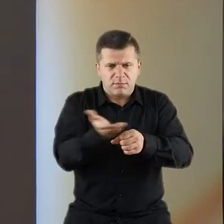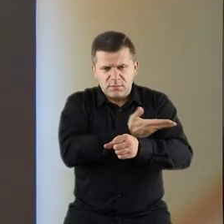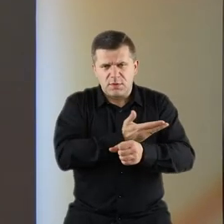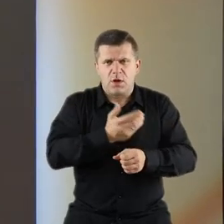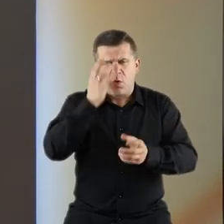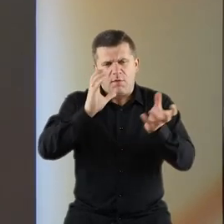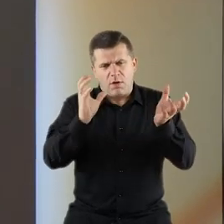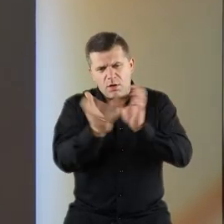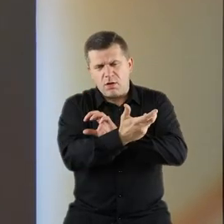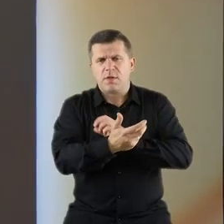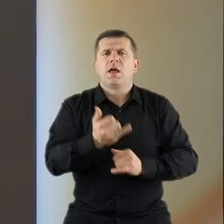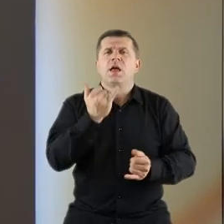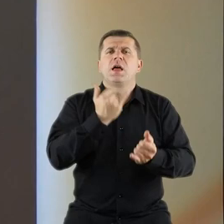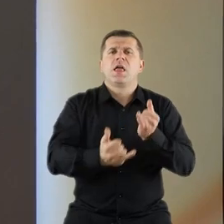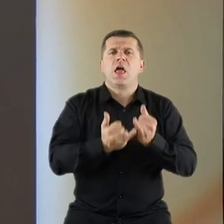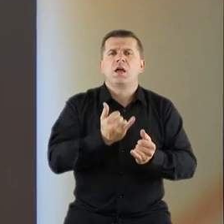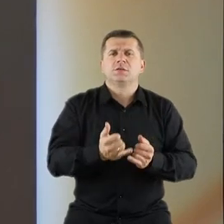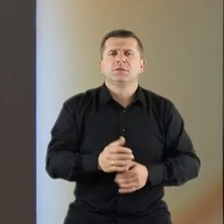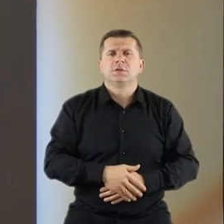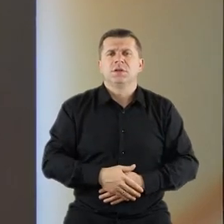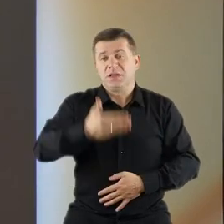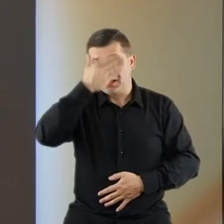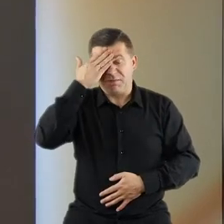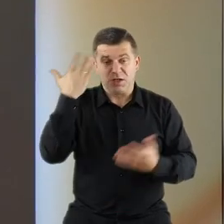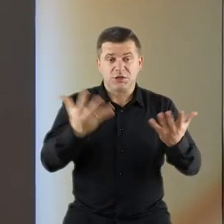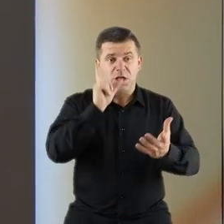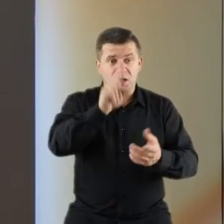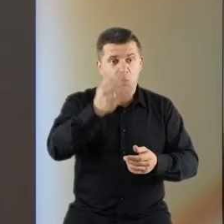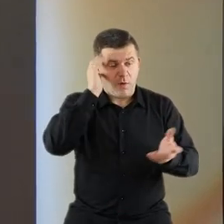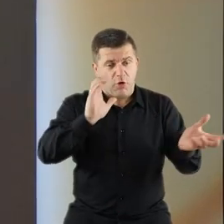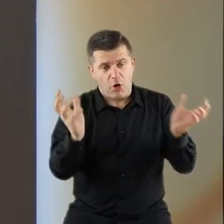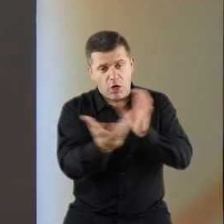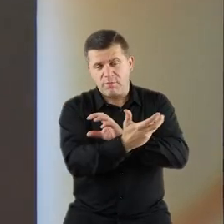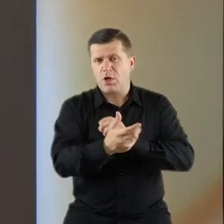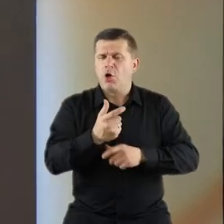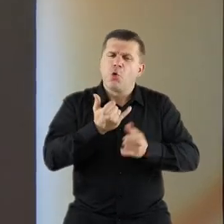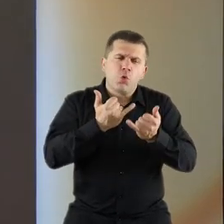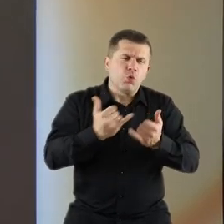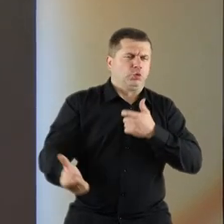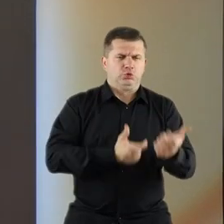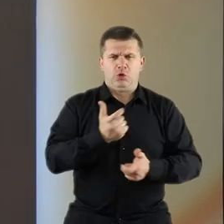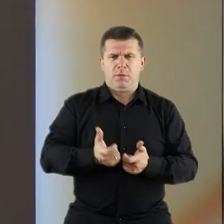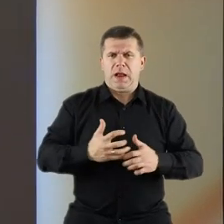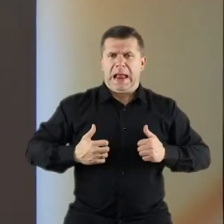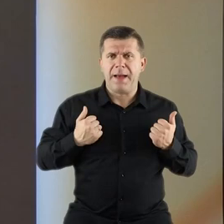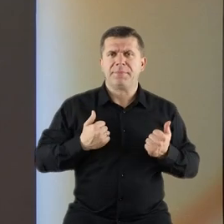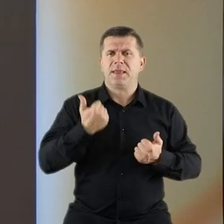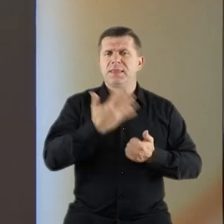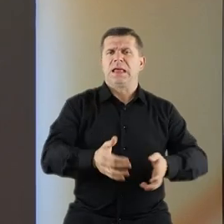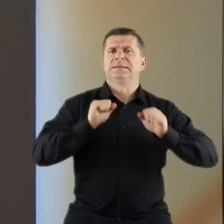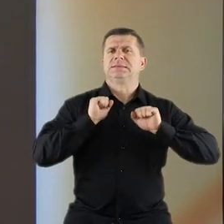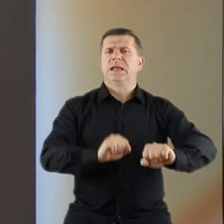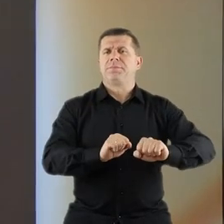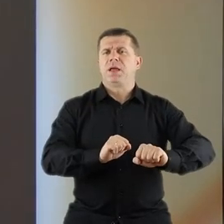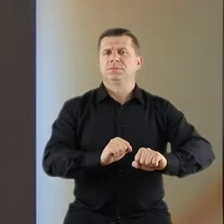głowy odwraca Nuta głowy że jak się obudzi to żeby poszedł na nie wiedział gdzie iść i tak dalej to były różne zabiegi stosowane po to żeby